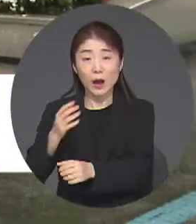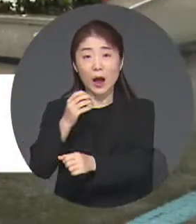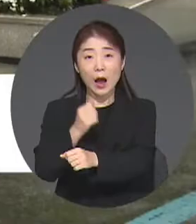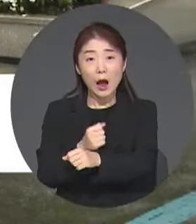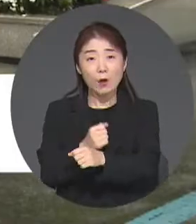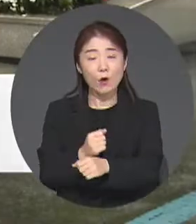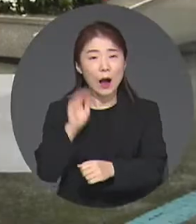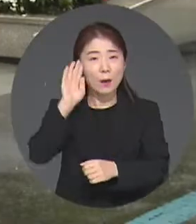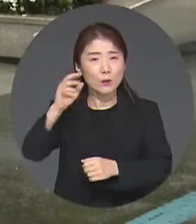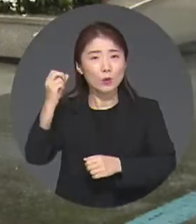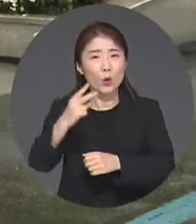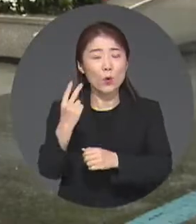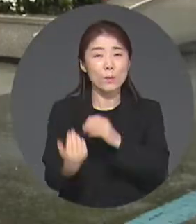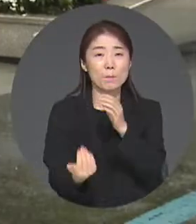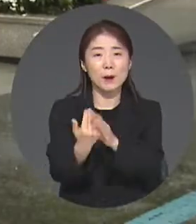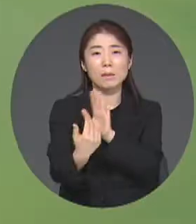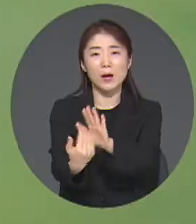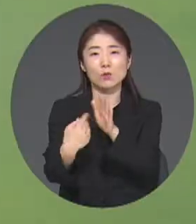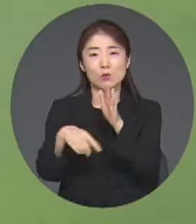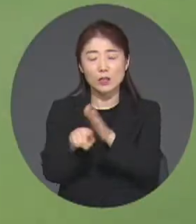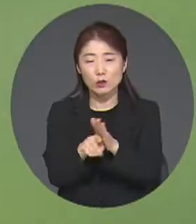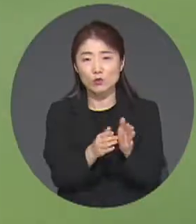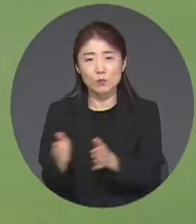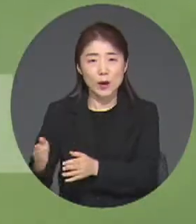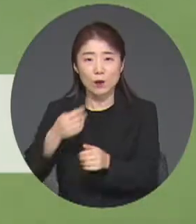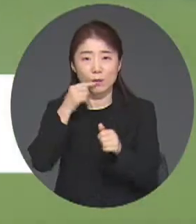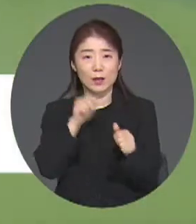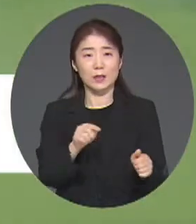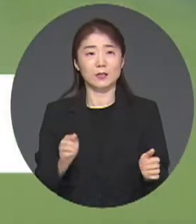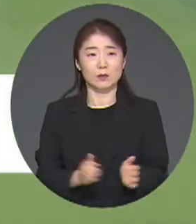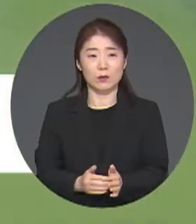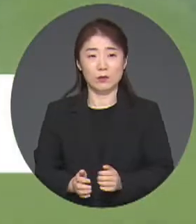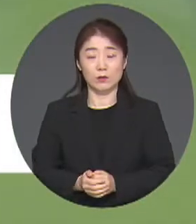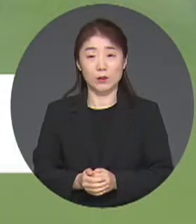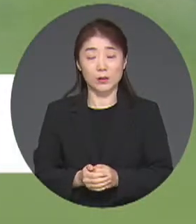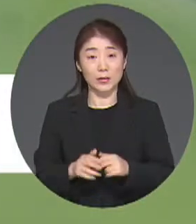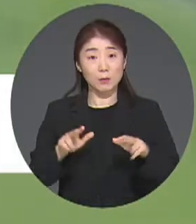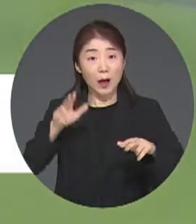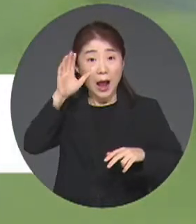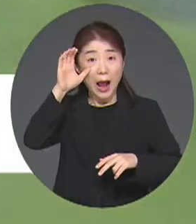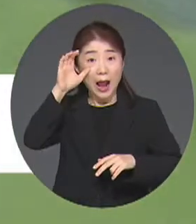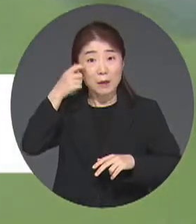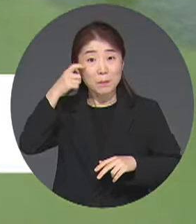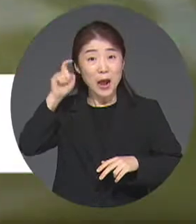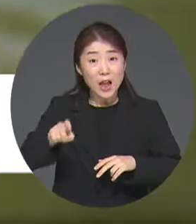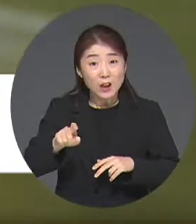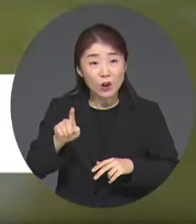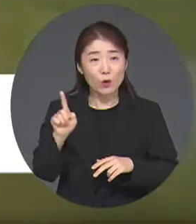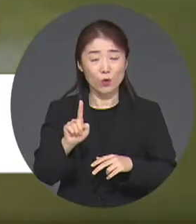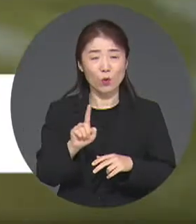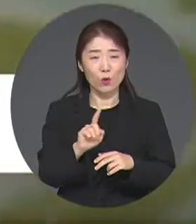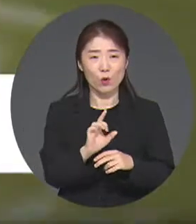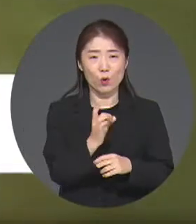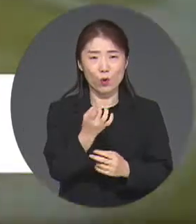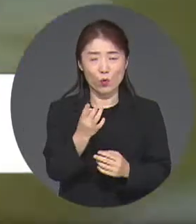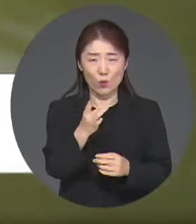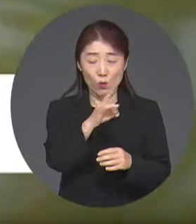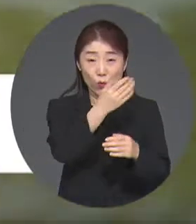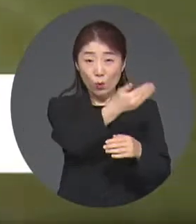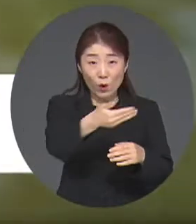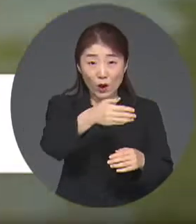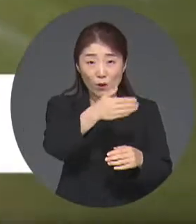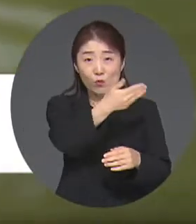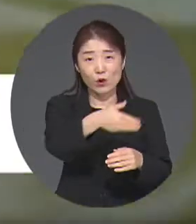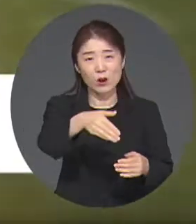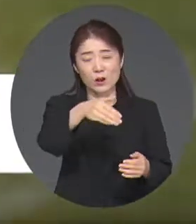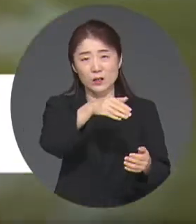방안을 마련하라고 주장했습니다. 이번에 깔따구 유충이 나온 것은 원수입니다. 사실은 수질 관리에 원수에 대한